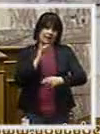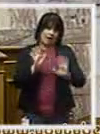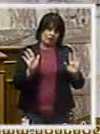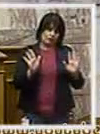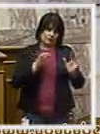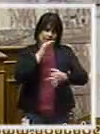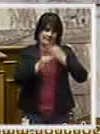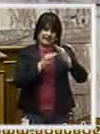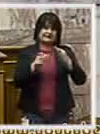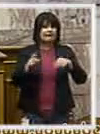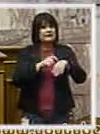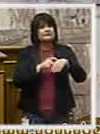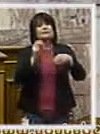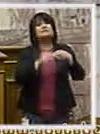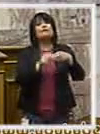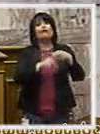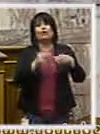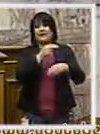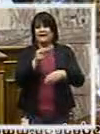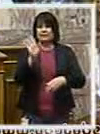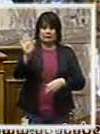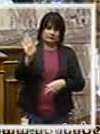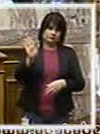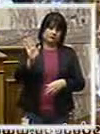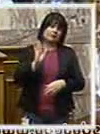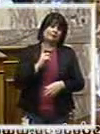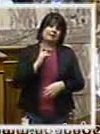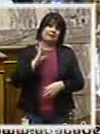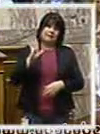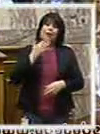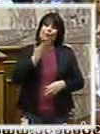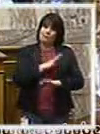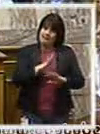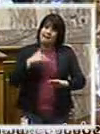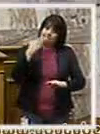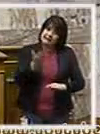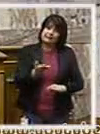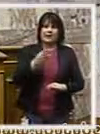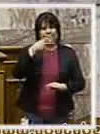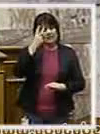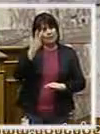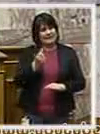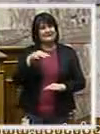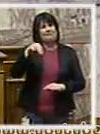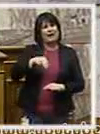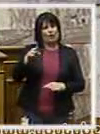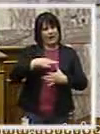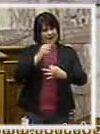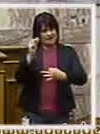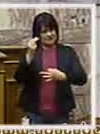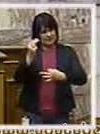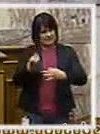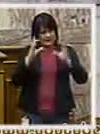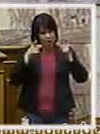Θα προχωρήσουμε στην ψηφοφορία. Λυπάμαι, κύριε Μαρκόπουλε. Θα έχετε την ευκαιρία αμέσως μετά, μπορείτε να επιμένετε, κύριε Μαρκόπουλε, αλλά είμαστε στη διαδικασία